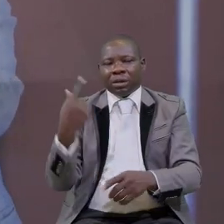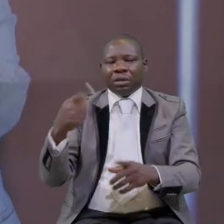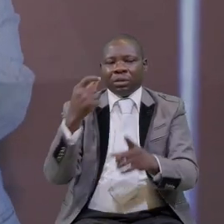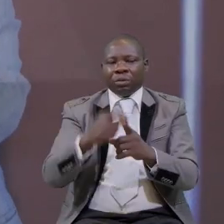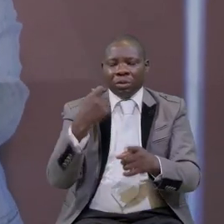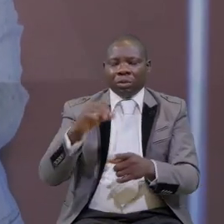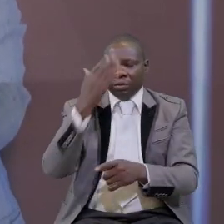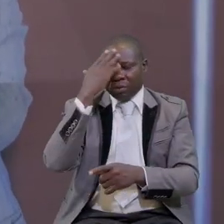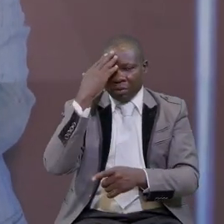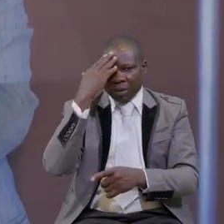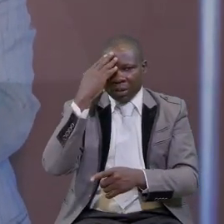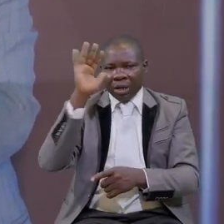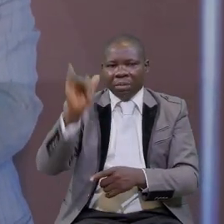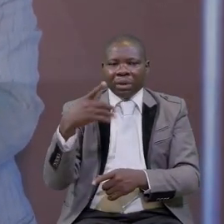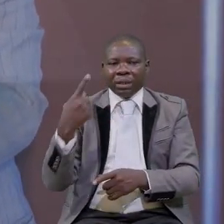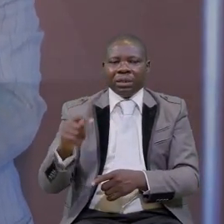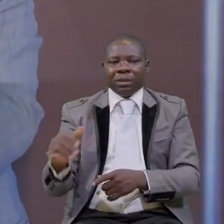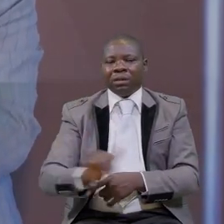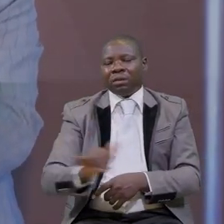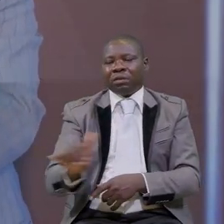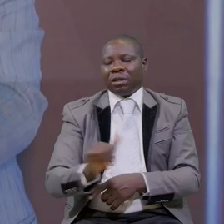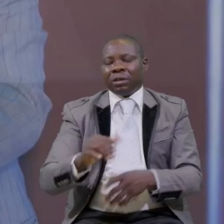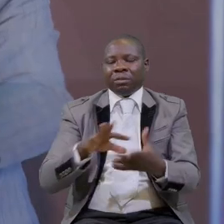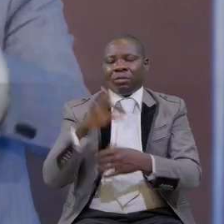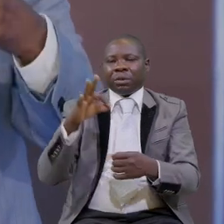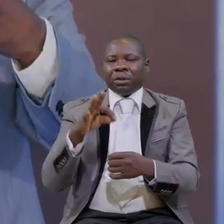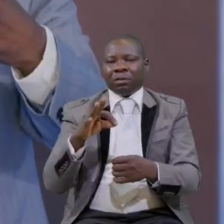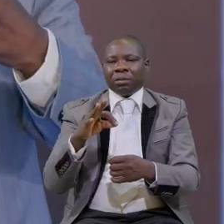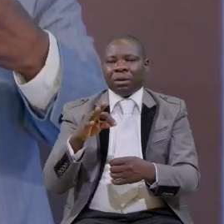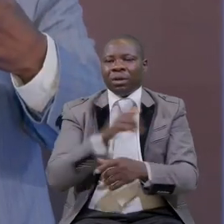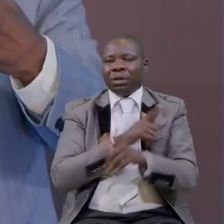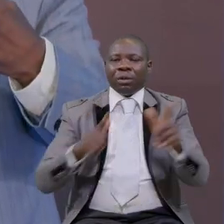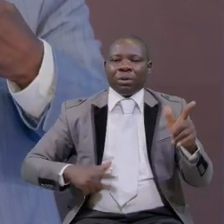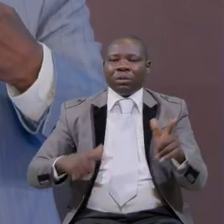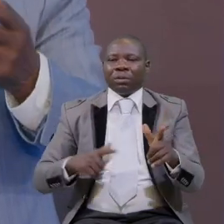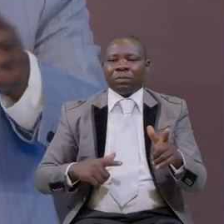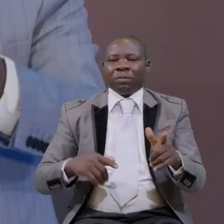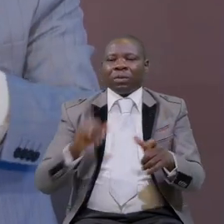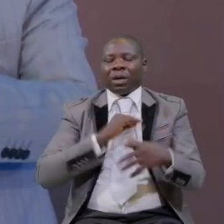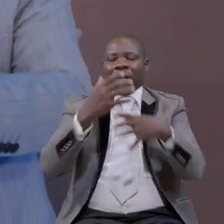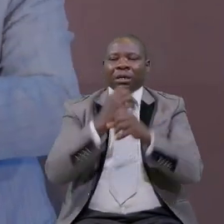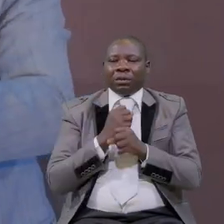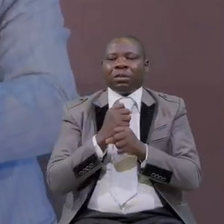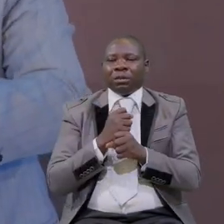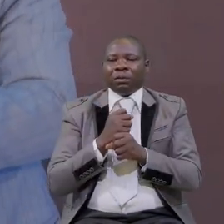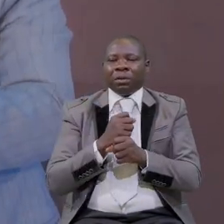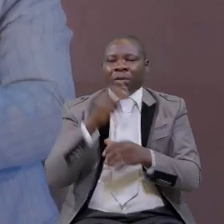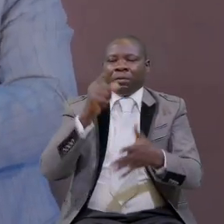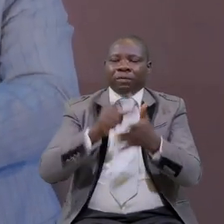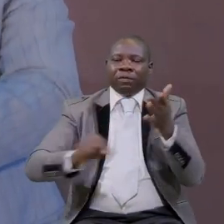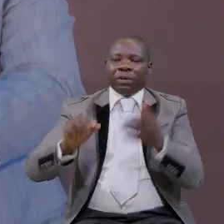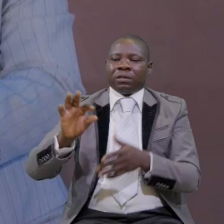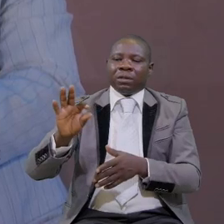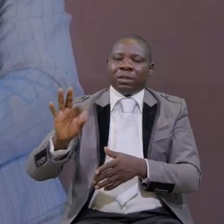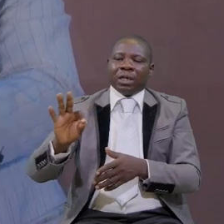À un autre, une parole de connaissance selon le même Esprit. Seigneur, je reçois.